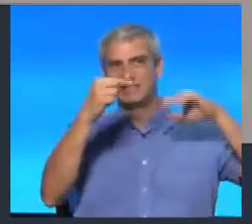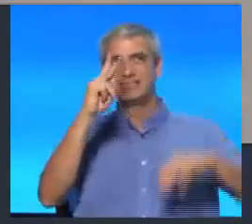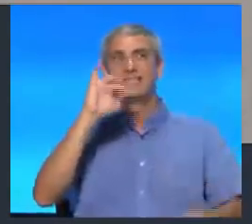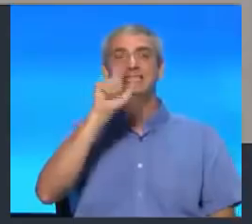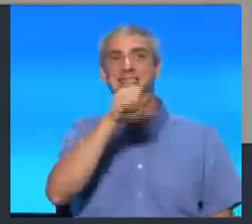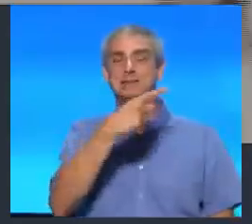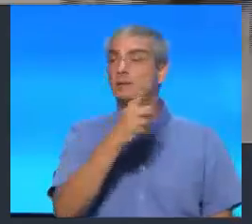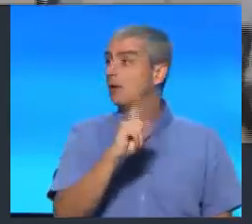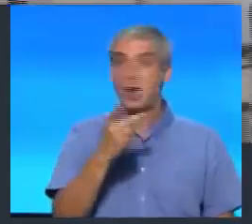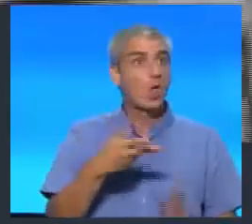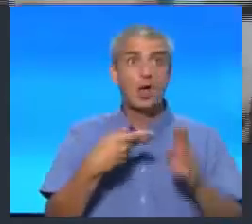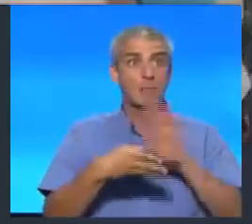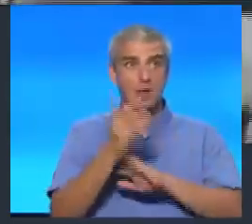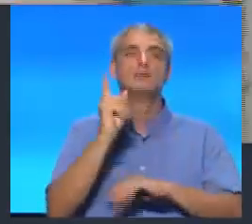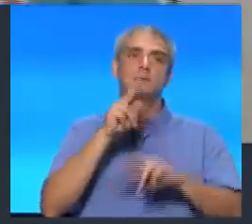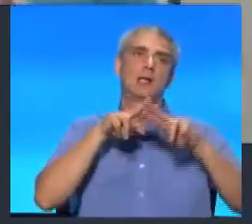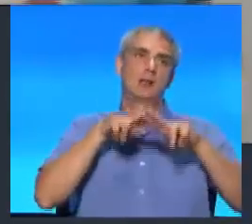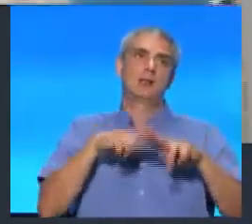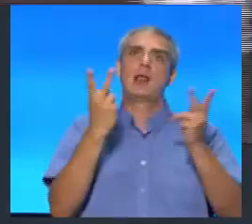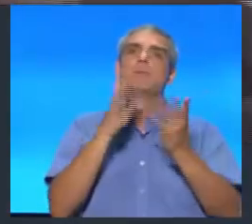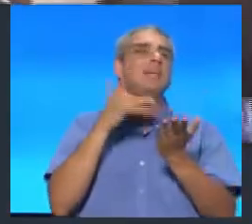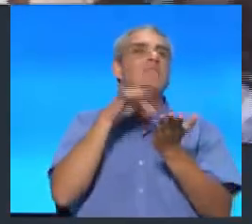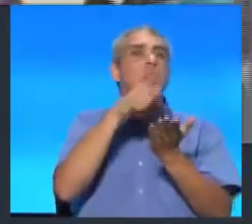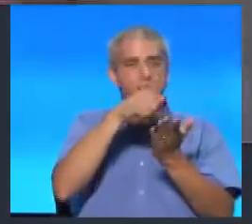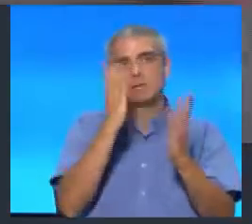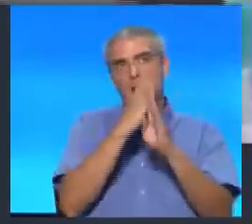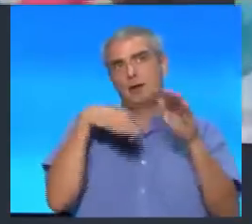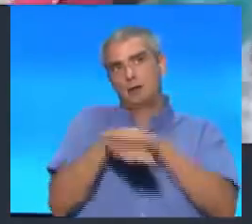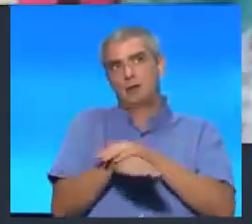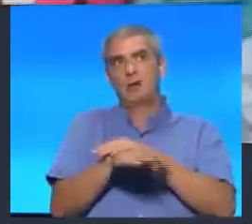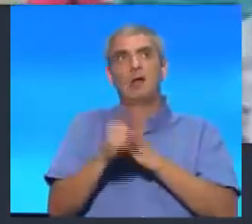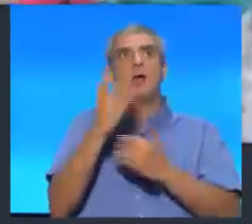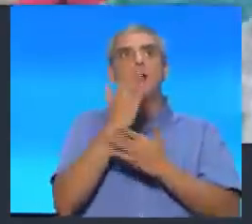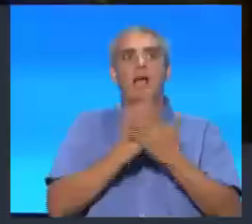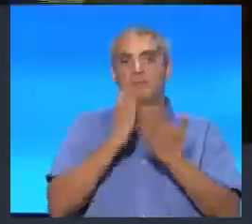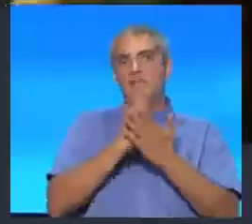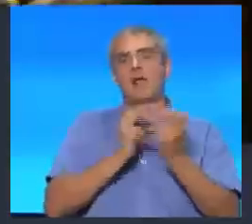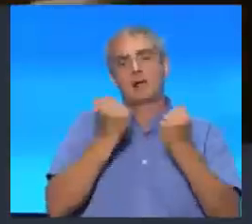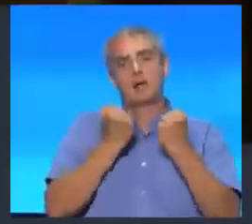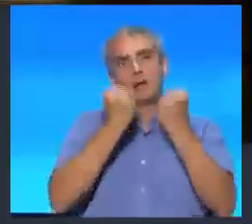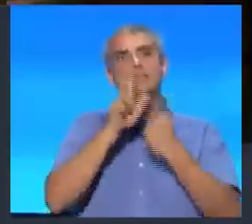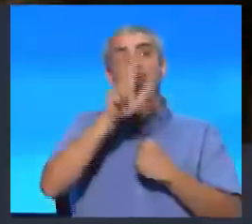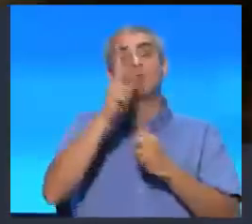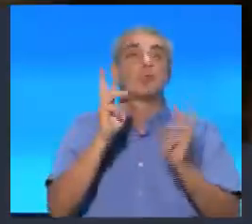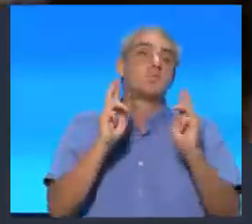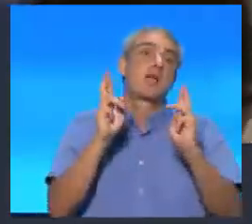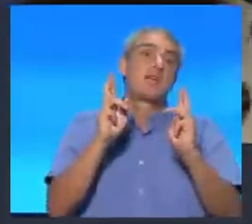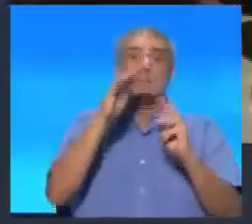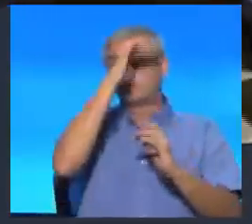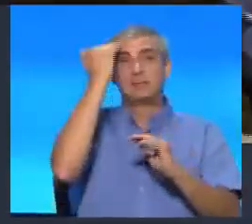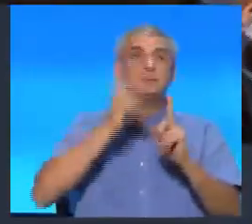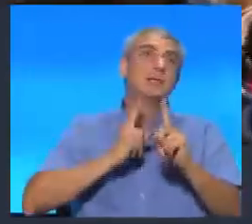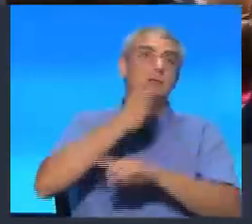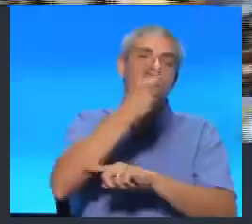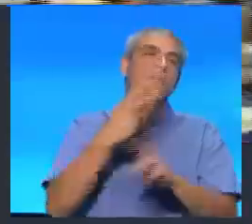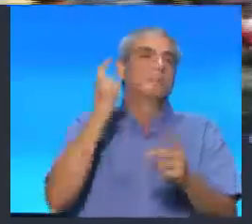לא עזב יצטרך למצוא מקלט במקום שהותו. אחרים כבר הגיעו צפונה, מקווים שיתרחקו מספיק מעין השערה, דואגים